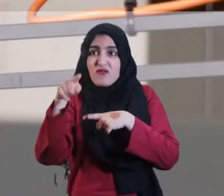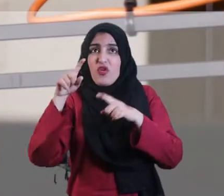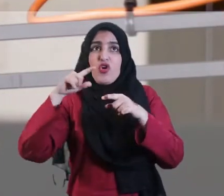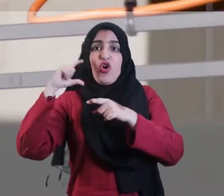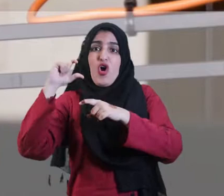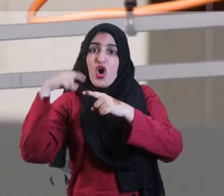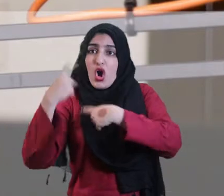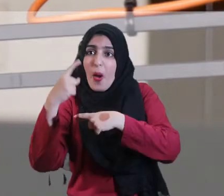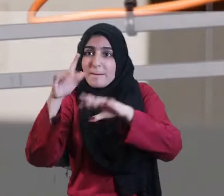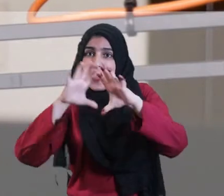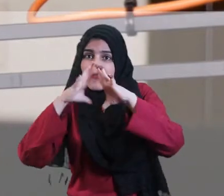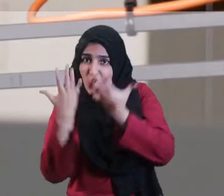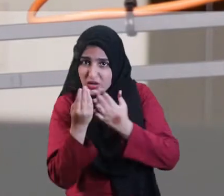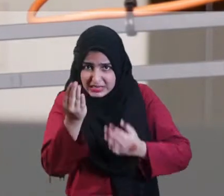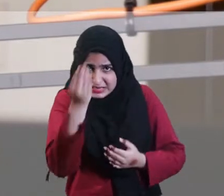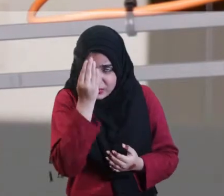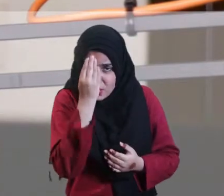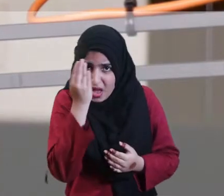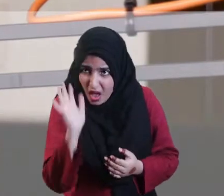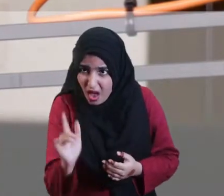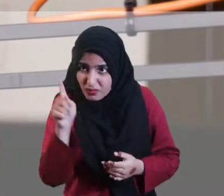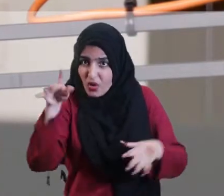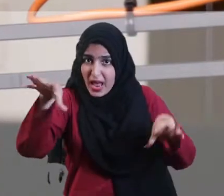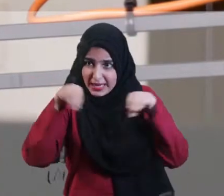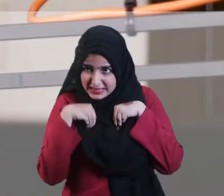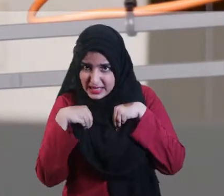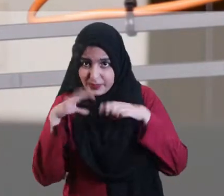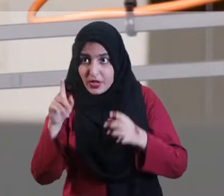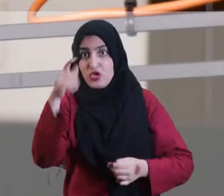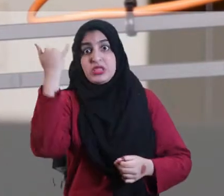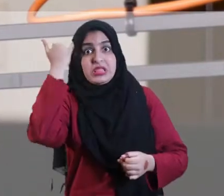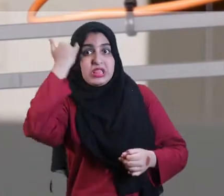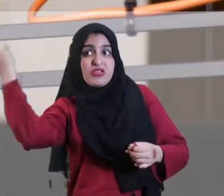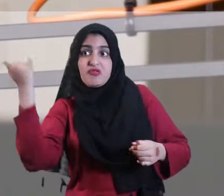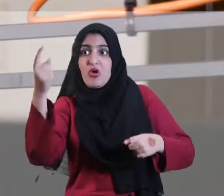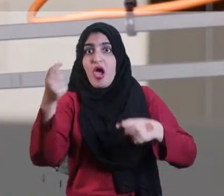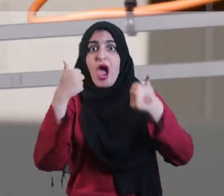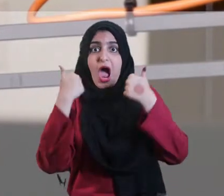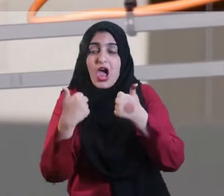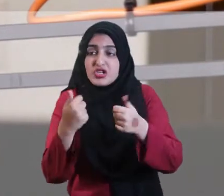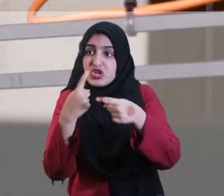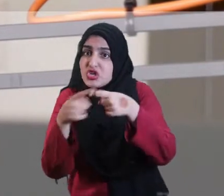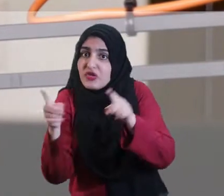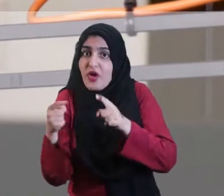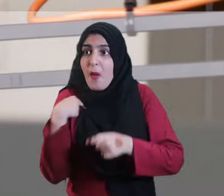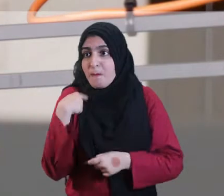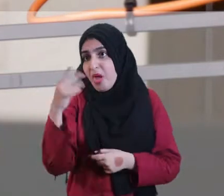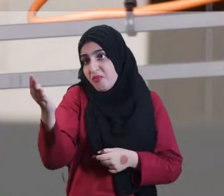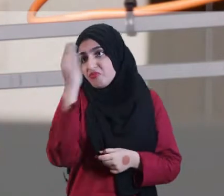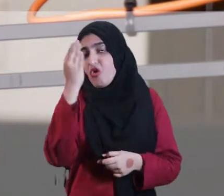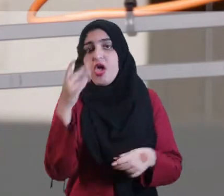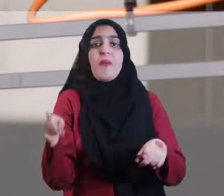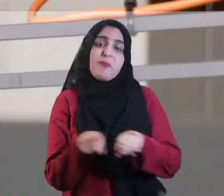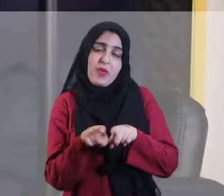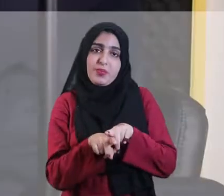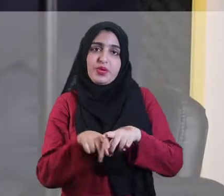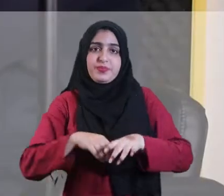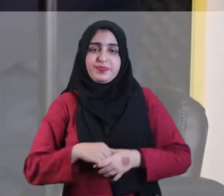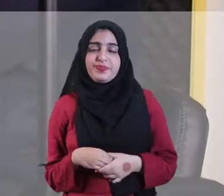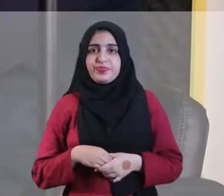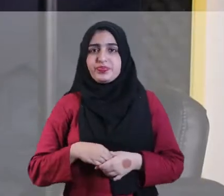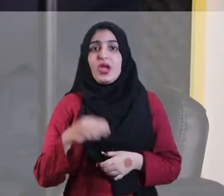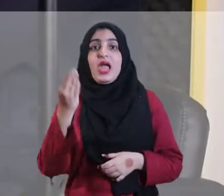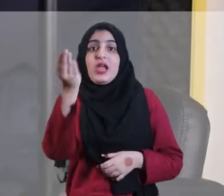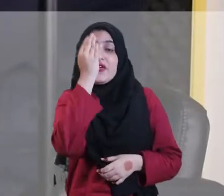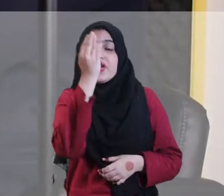शोल्ड रिस्पेक्ट एंड वैल्यूज अरे वेरी डिफरेंट आईटी आईएस रियली अप्रिशिएट योर एफर्ट्स ओं है अरे